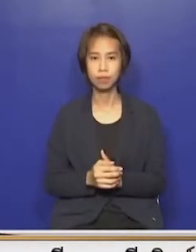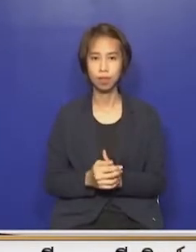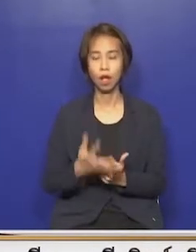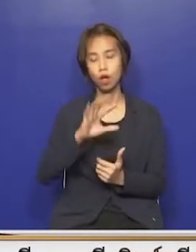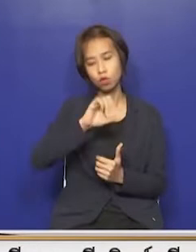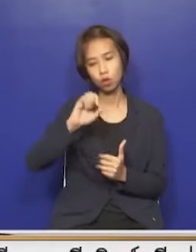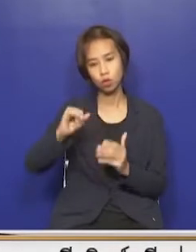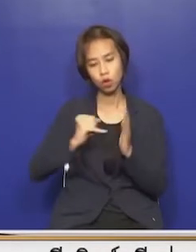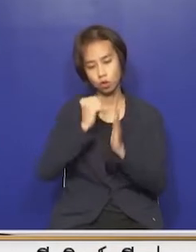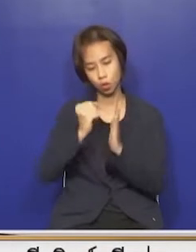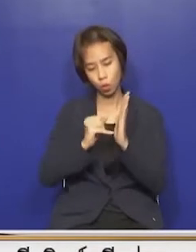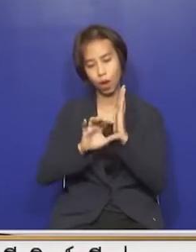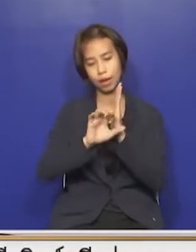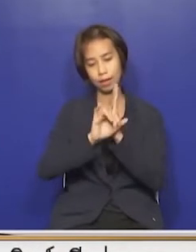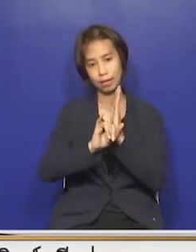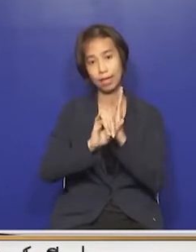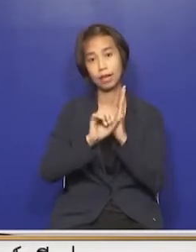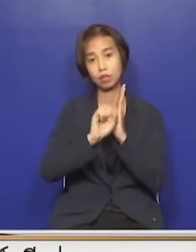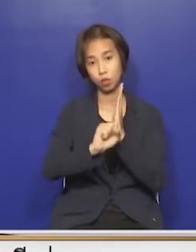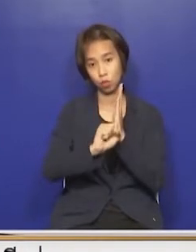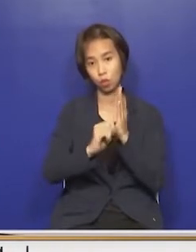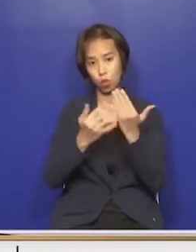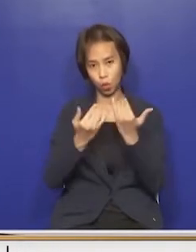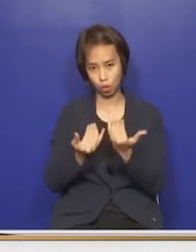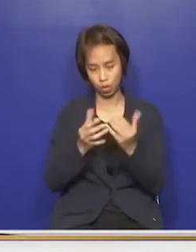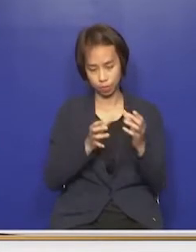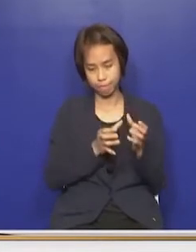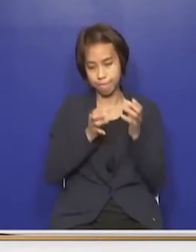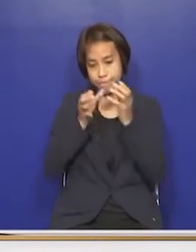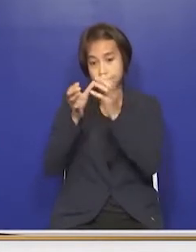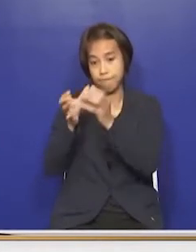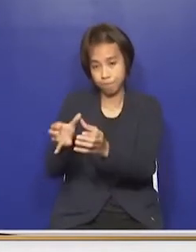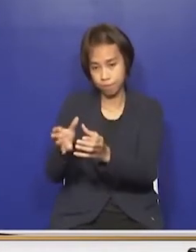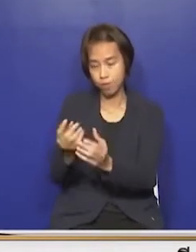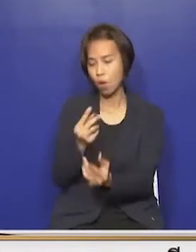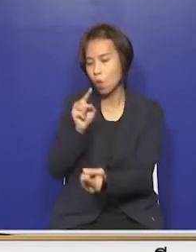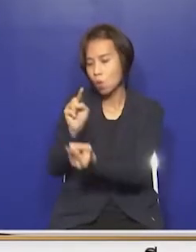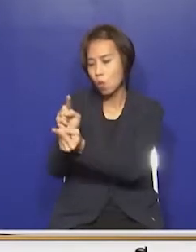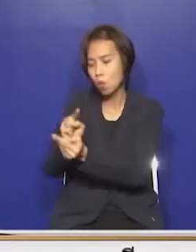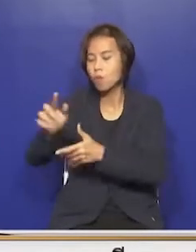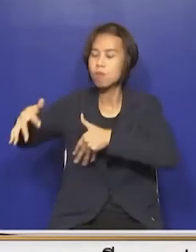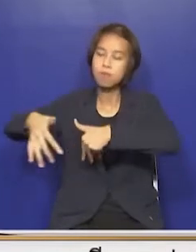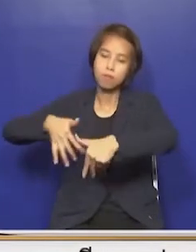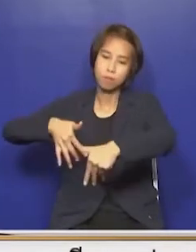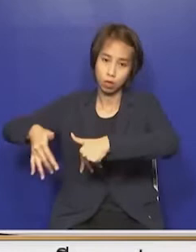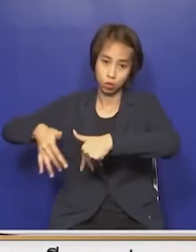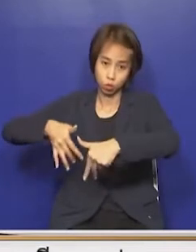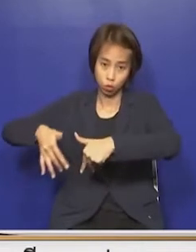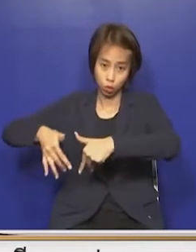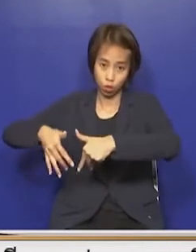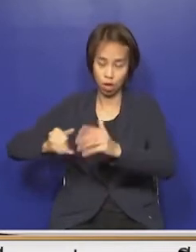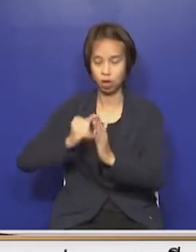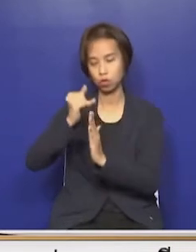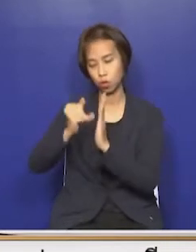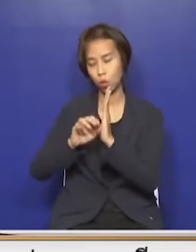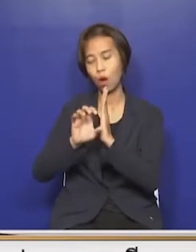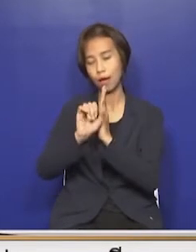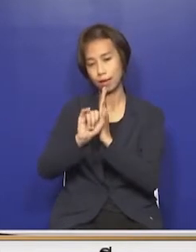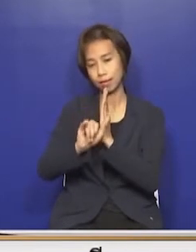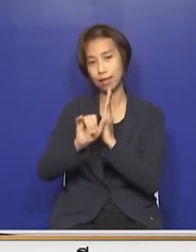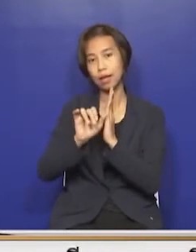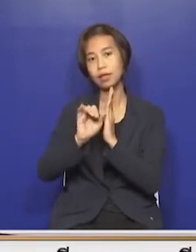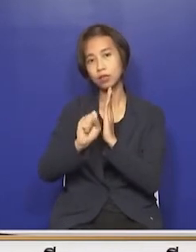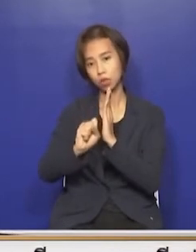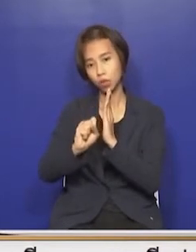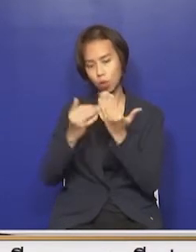จังหวัดยโสธรพรรคเพื่อไทยได้ลงพื้นที่ไปพบปะพี่น้องประชาชนชาวจังหวัดยโสธรได้เห็น